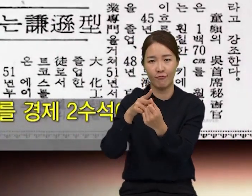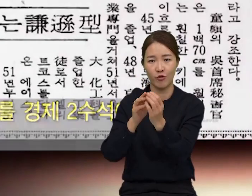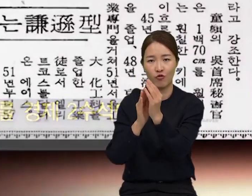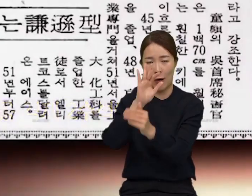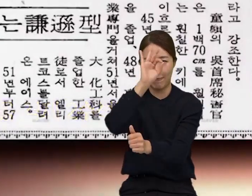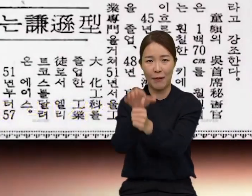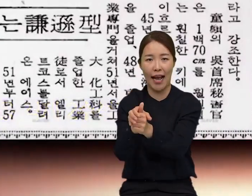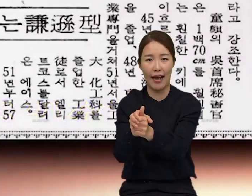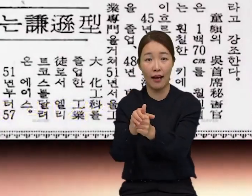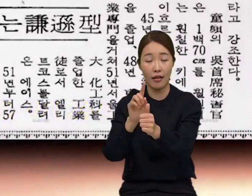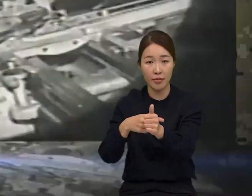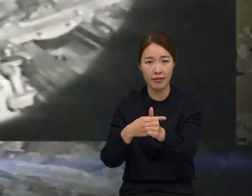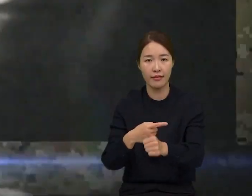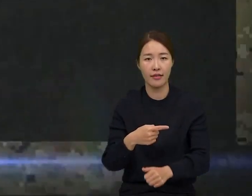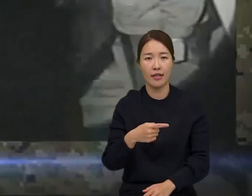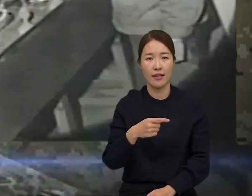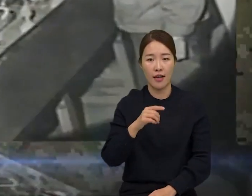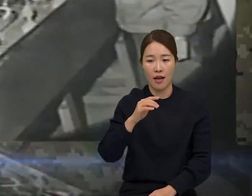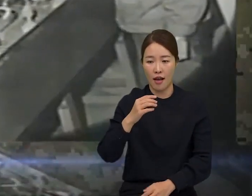맡겼다.